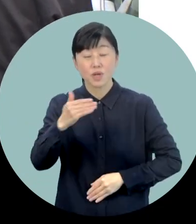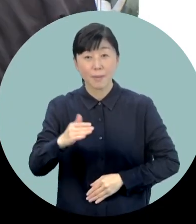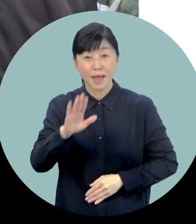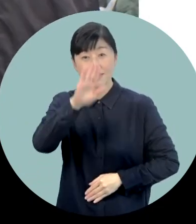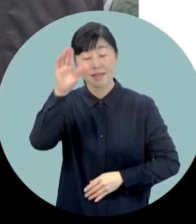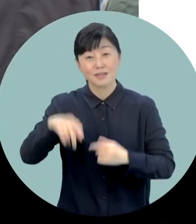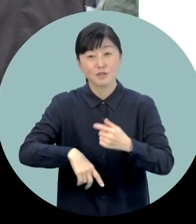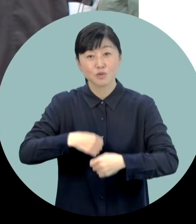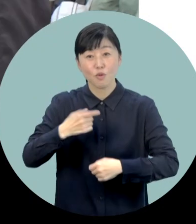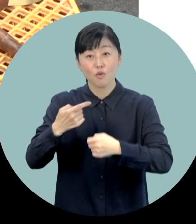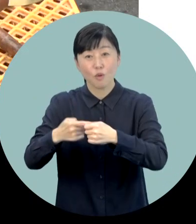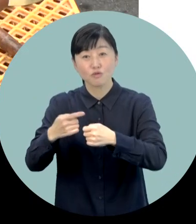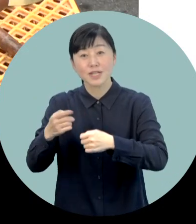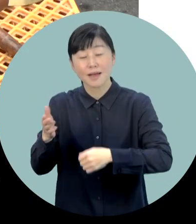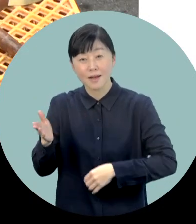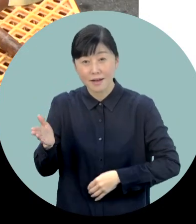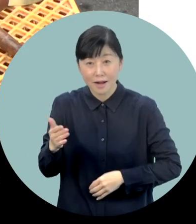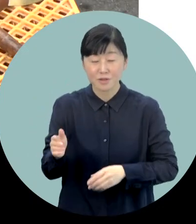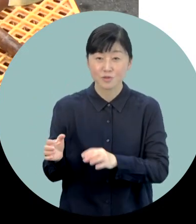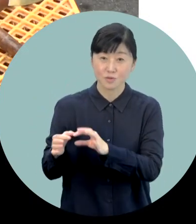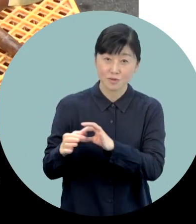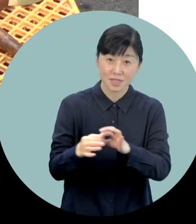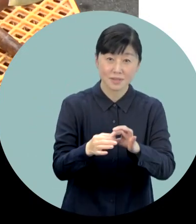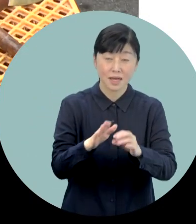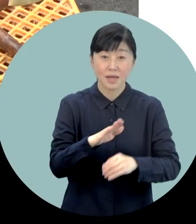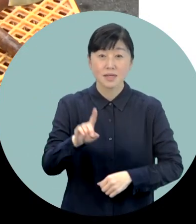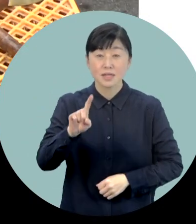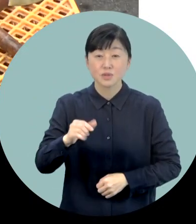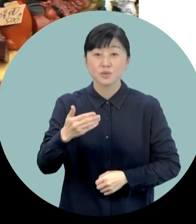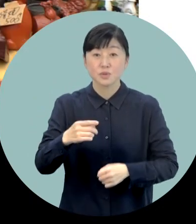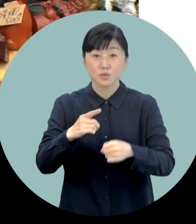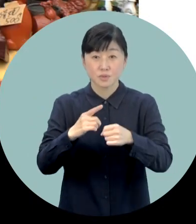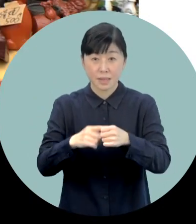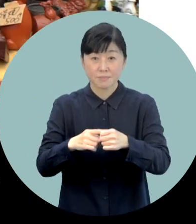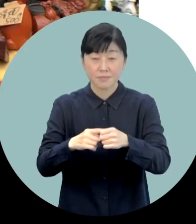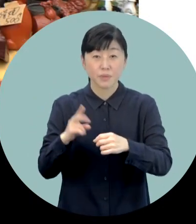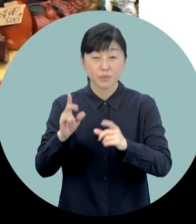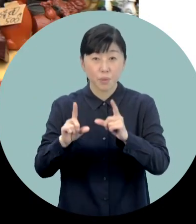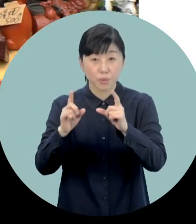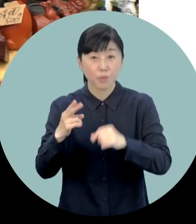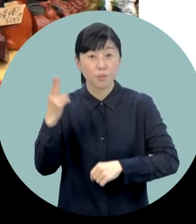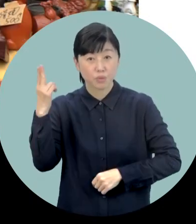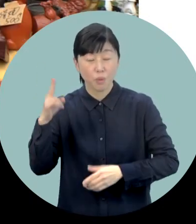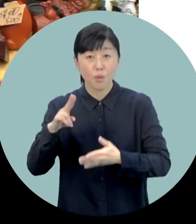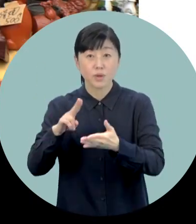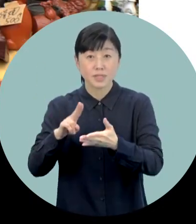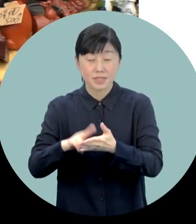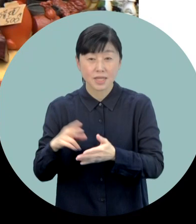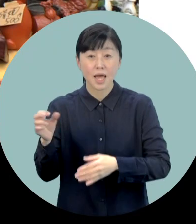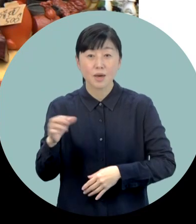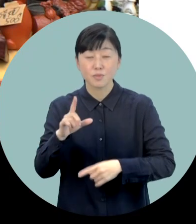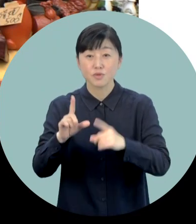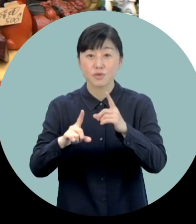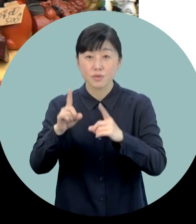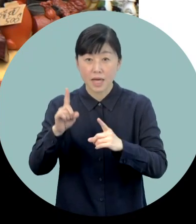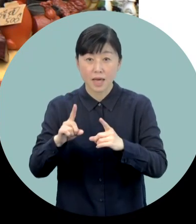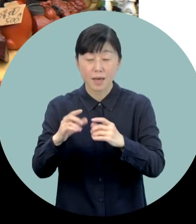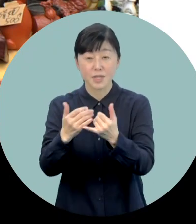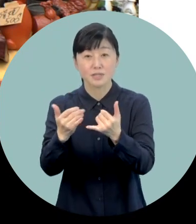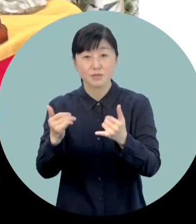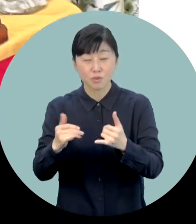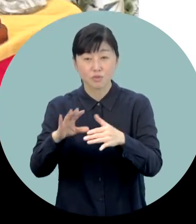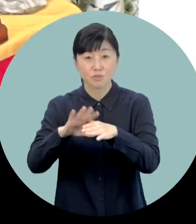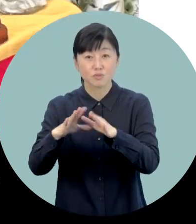6年から続き、平成19年には東京都指定無形民俗文化財に指定されました